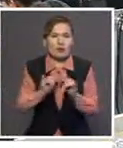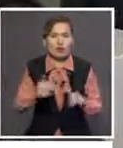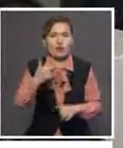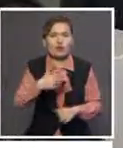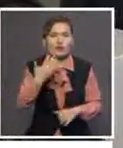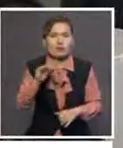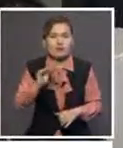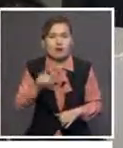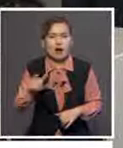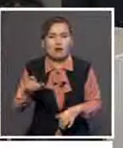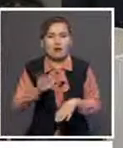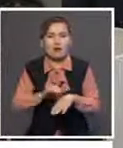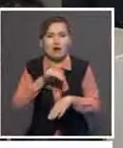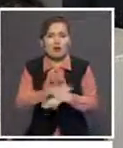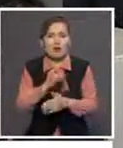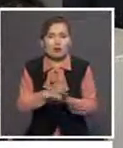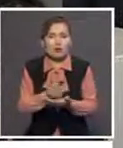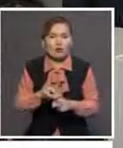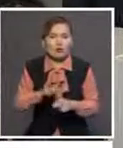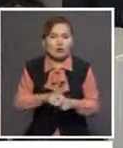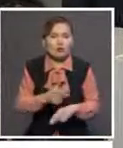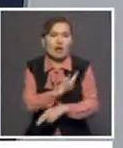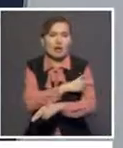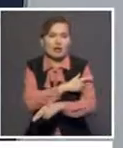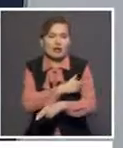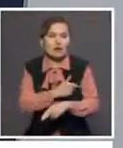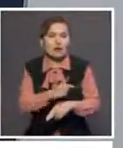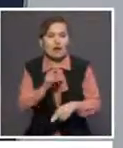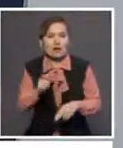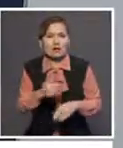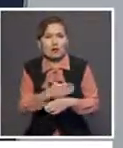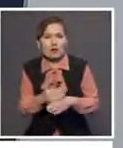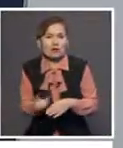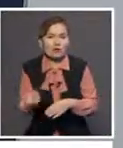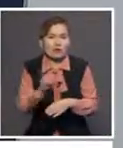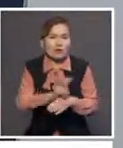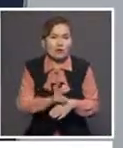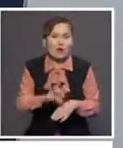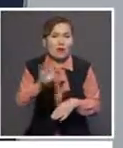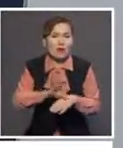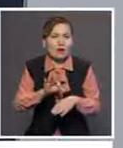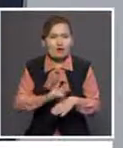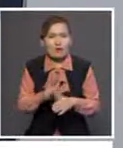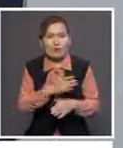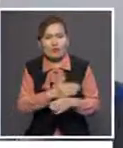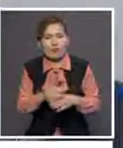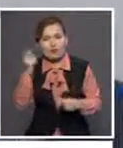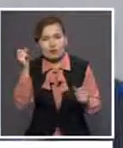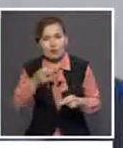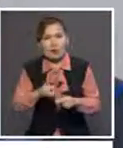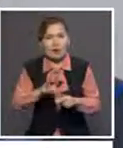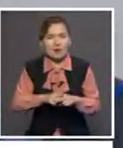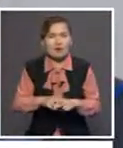шалдыққан. Науқастардың 40% ауруы асқынған соң дәрігерге қаралған. Осы орайда скринингтердің маңызы зор, дейді мамандар.